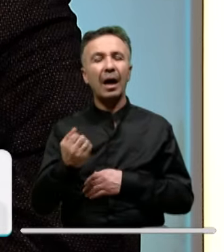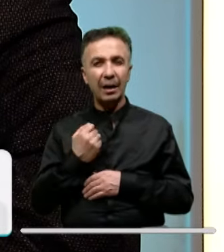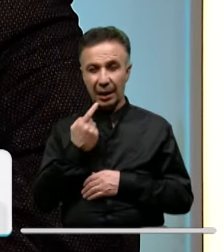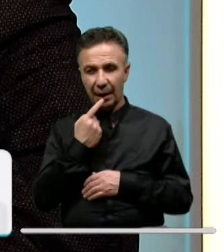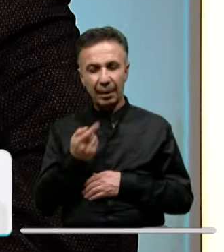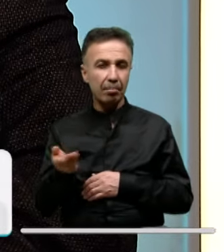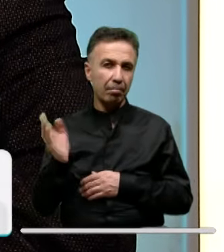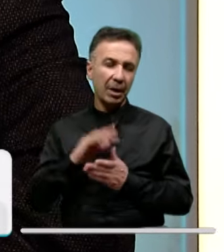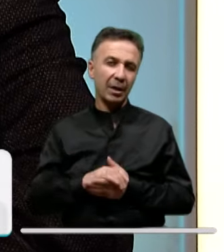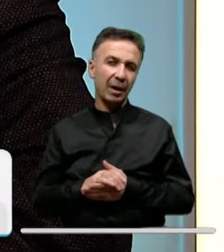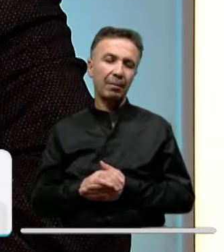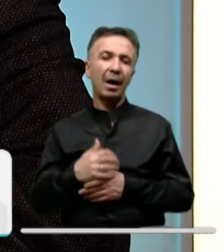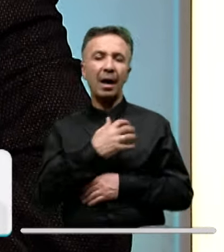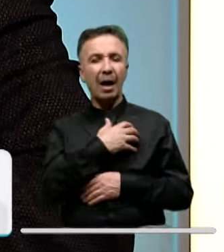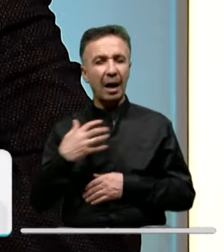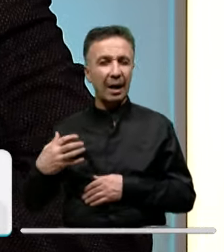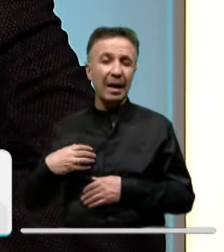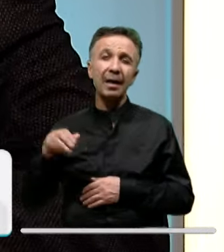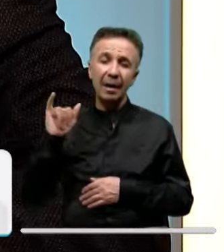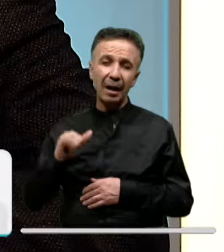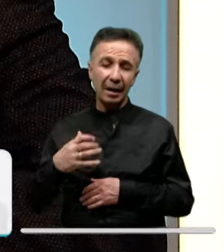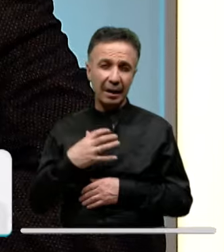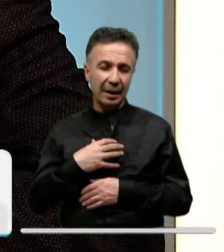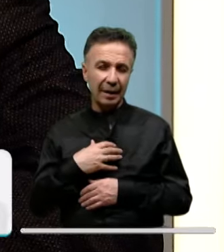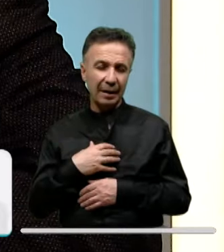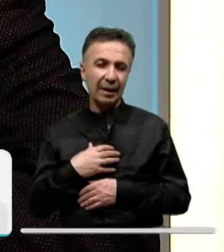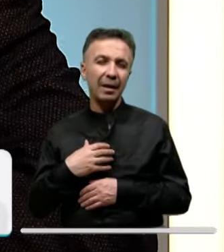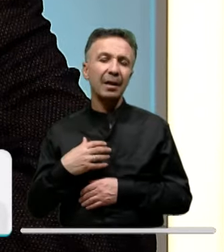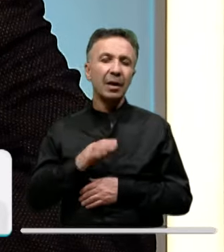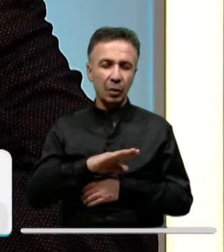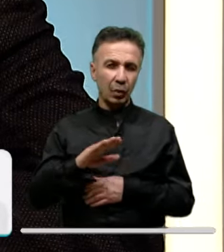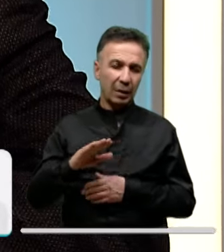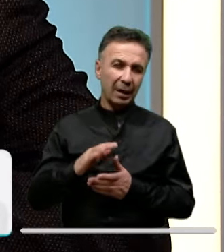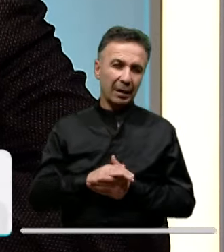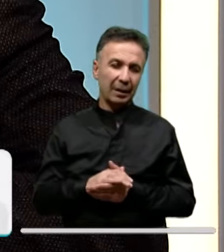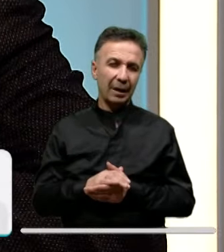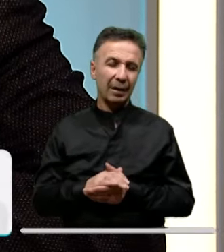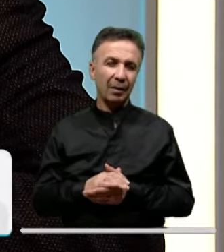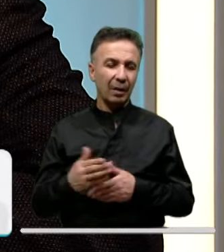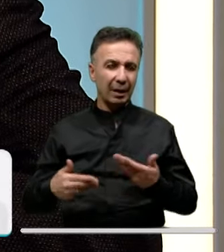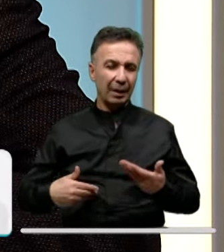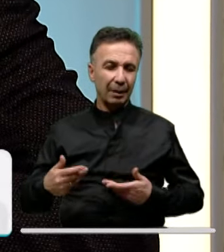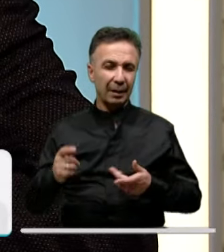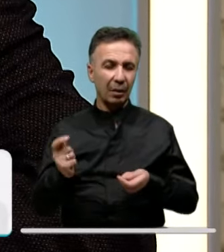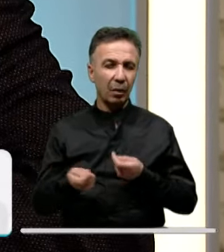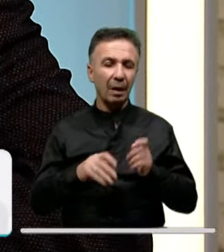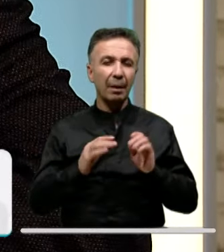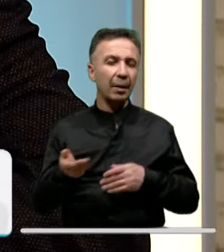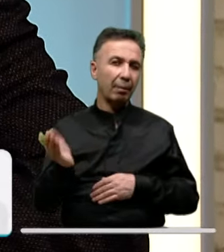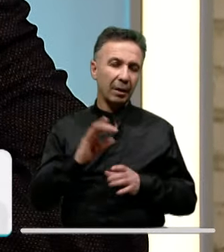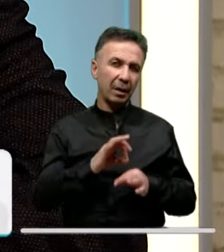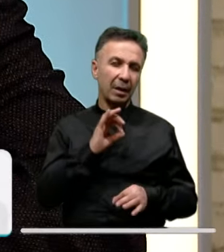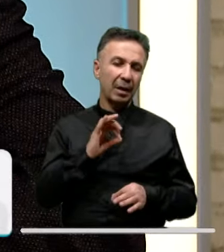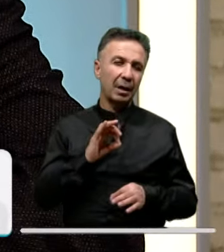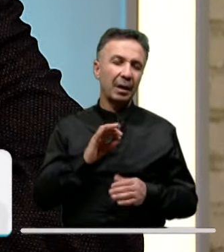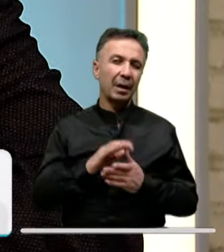bir şey. Fakat annenin hakkını kendi çocuklarından onunla yaşamayan, onun hizmetlerini kullanmayan bir başkası efendim